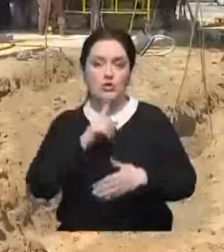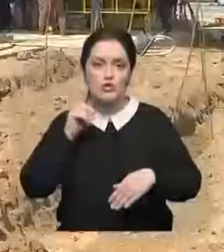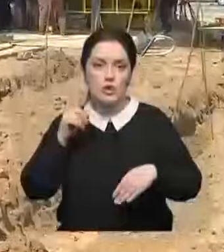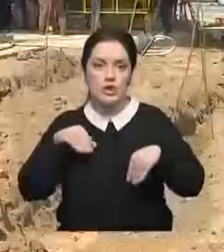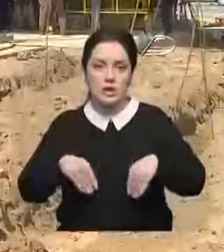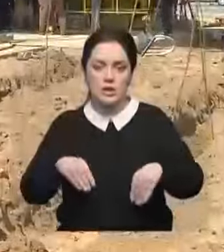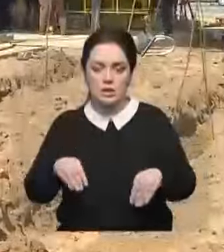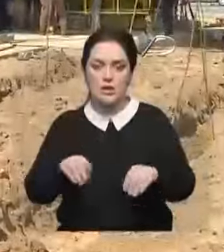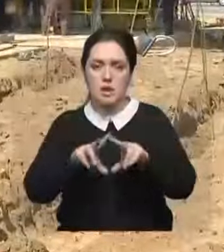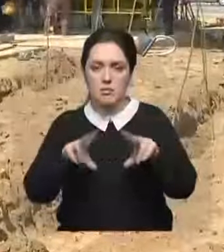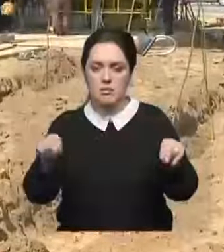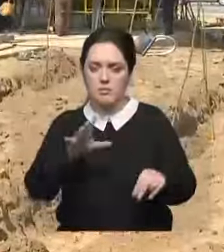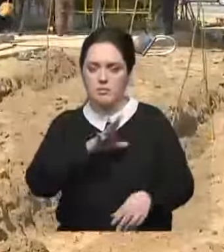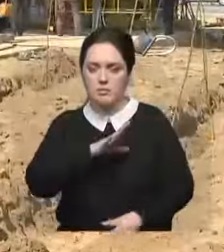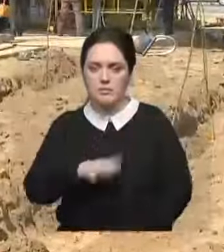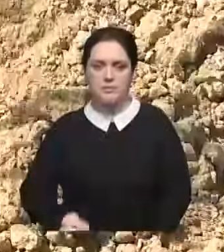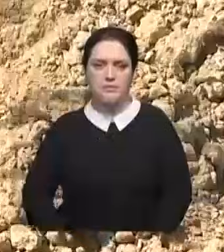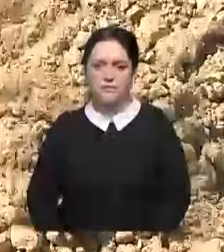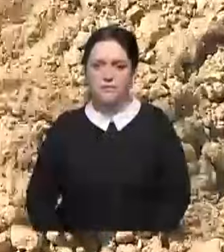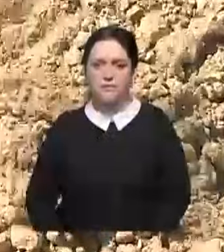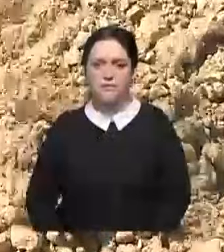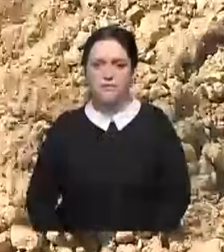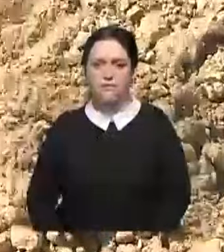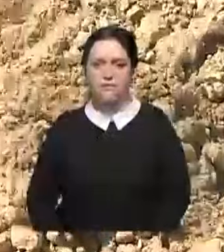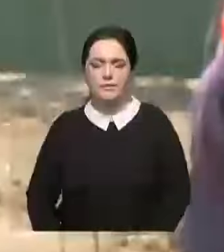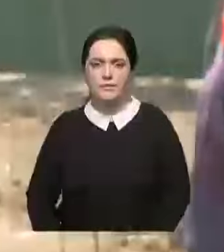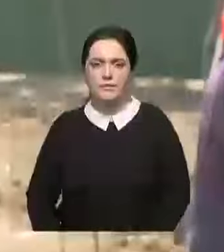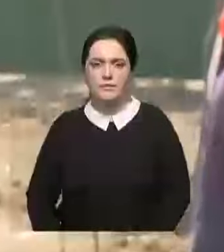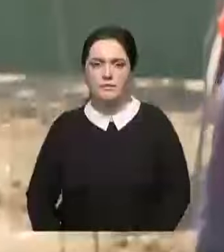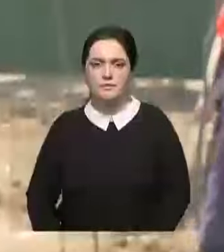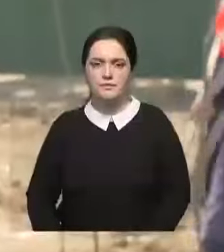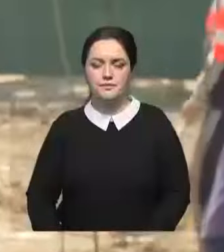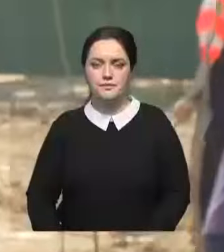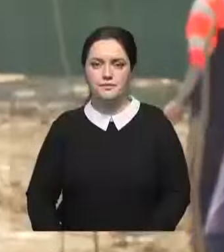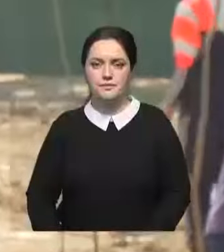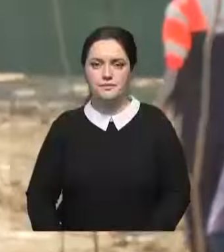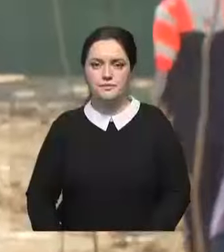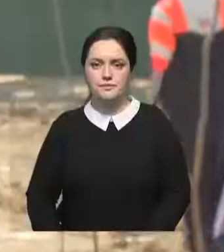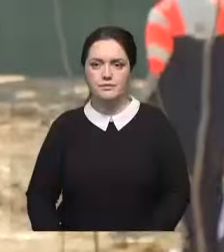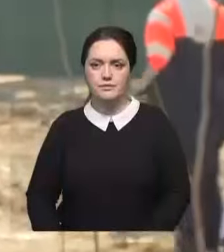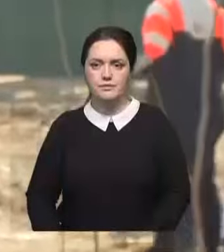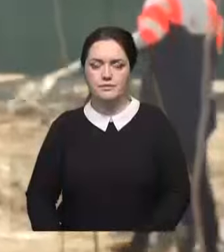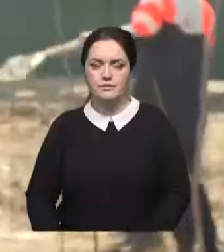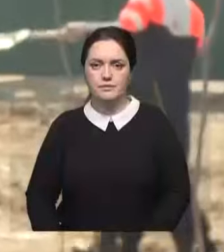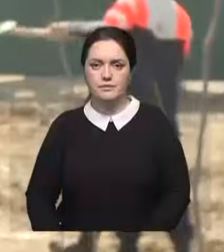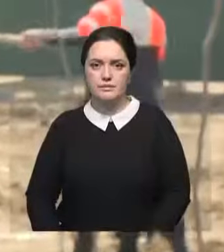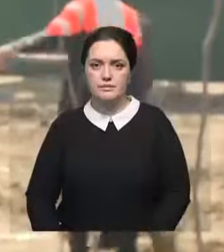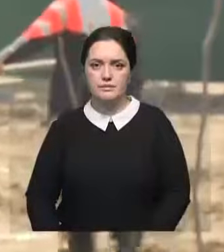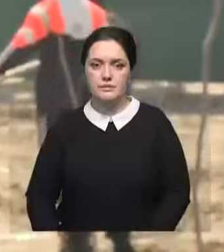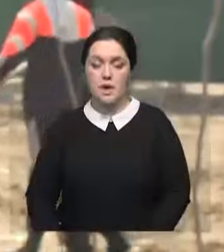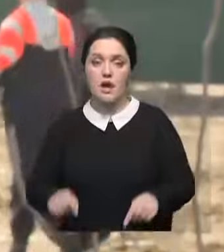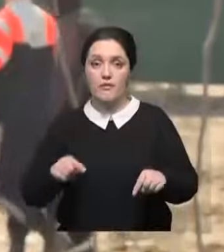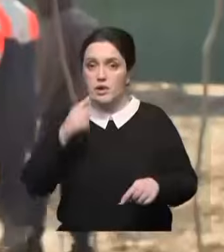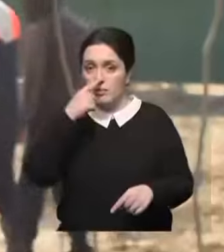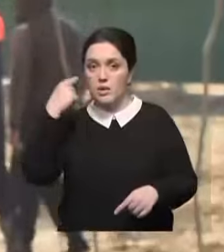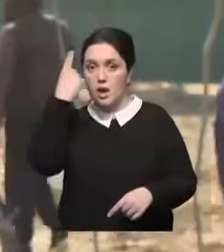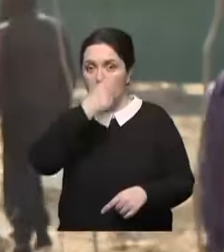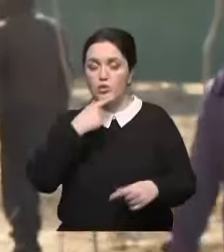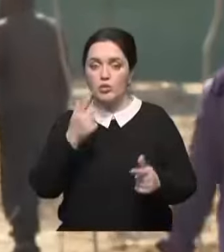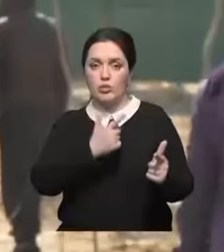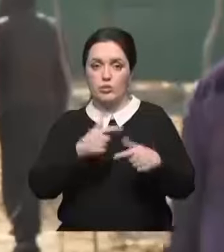новых зеленых насаждений, обещают в акимате. В этом году мы уже